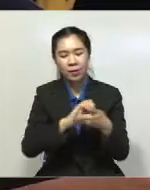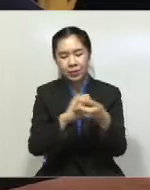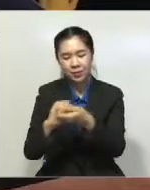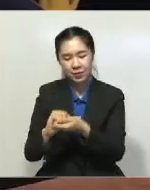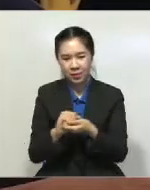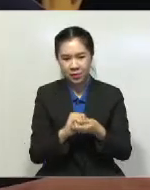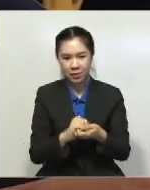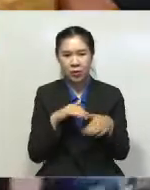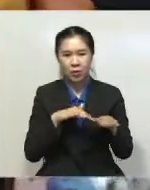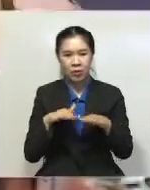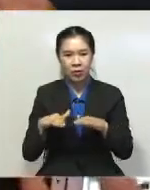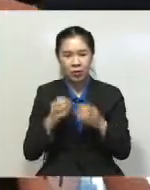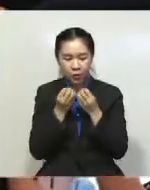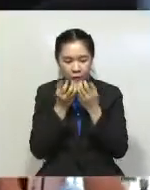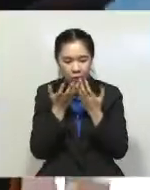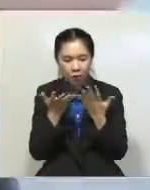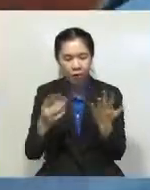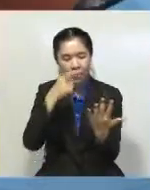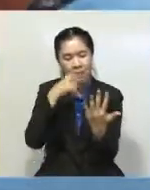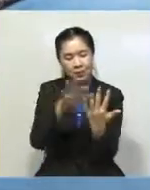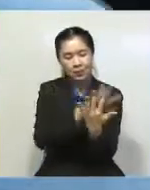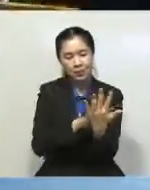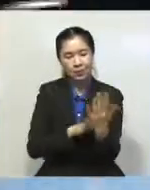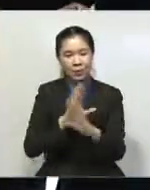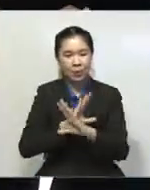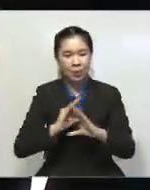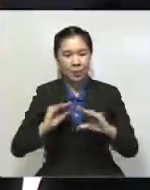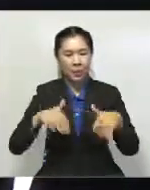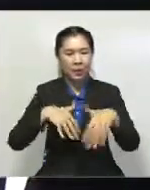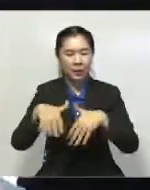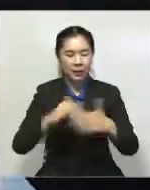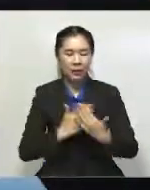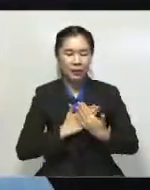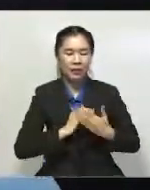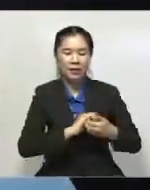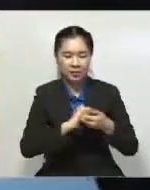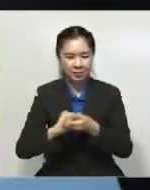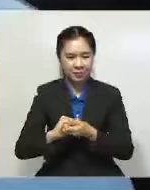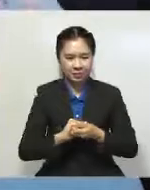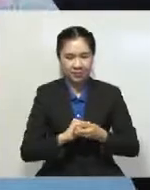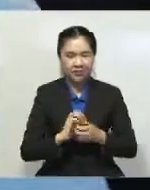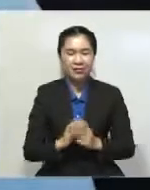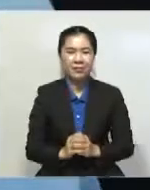ของทุกคนพร้อมอวยพรให้ประเทศมีความสงบประชาชนรักและสามัคคีกันค่ะ